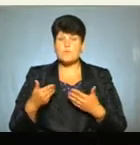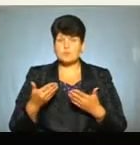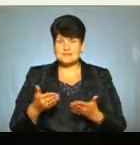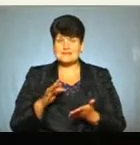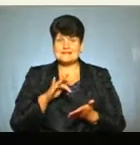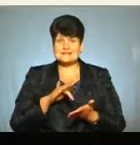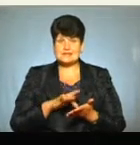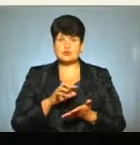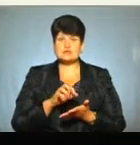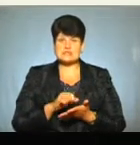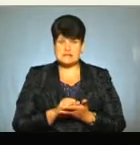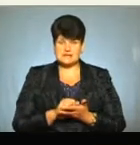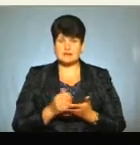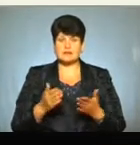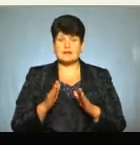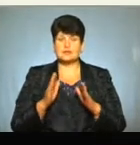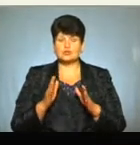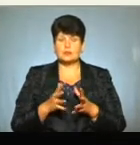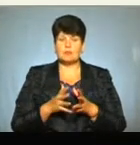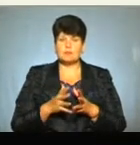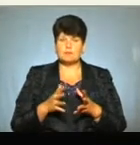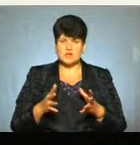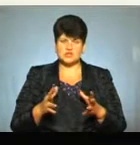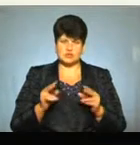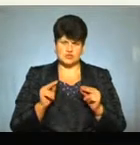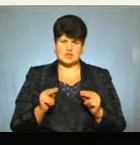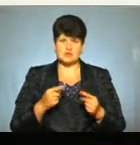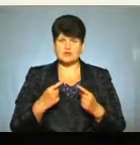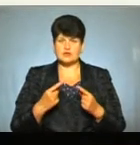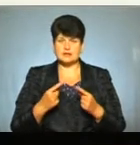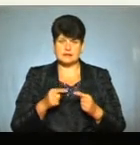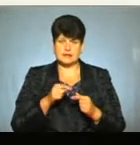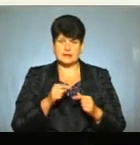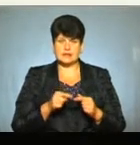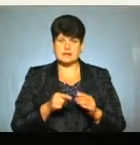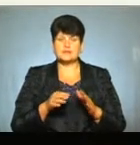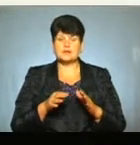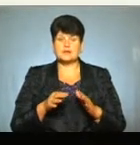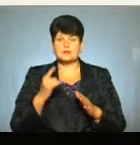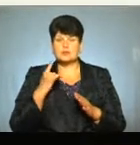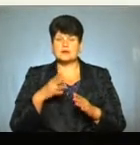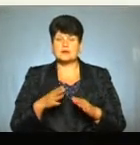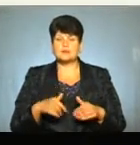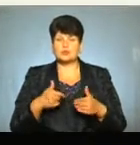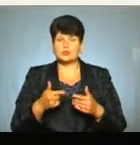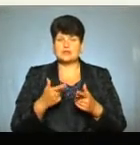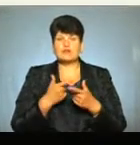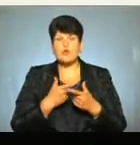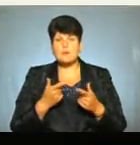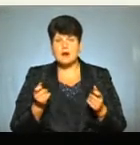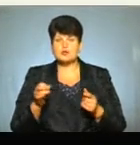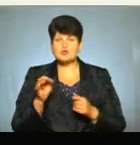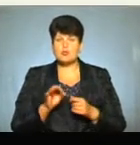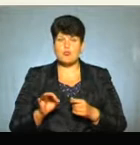пропозиції центру зайнятості, де ми будемо, бо більше ми, чесно кажучи, на них опираємося, адже вони нам подають